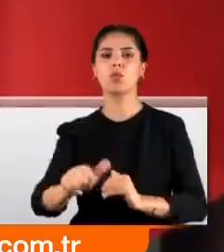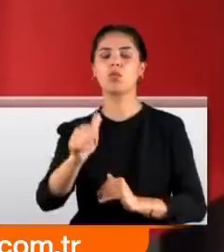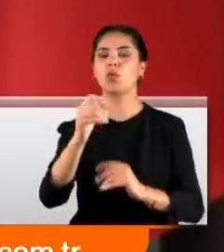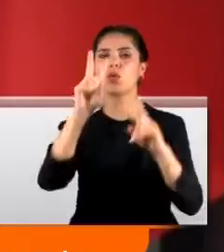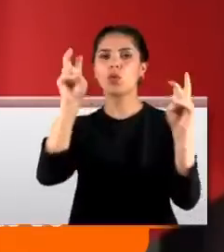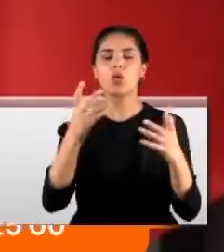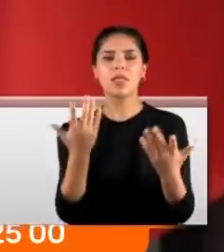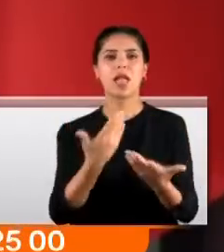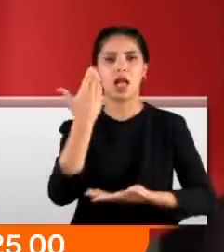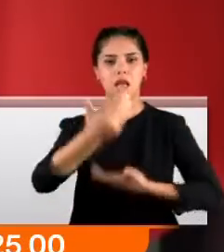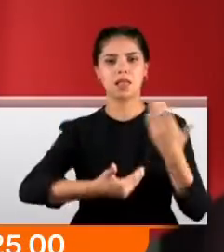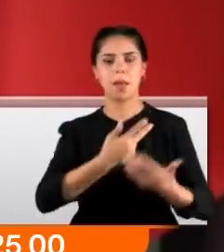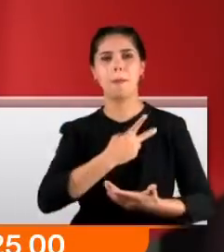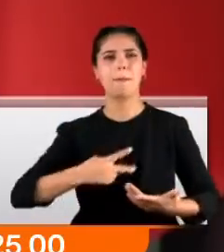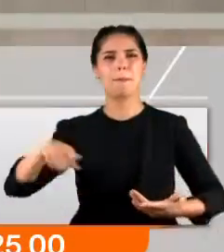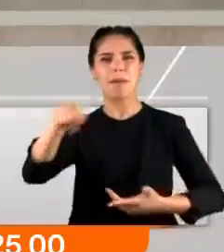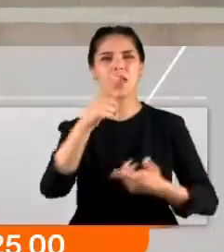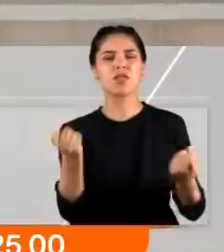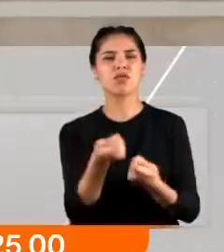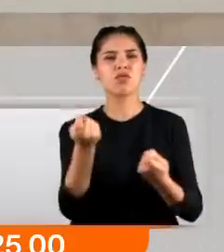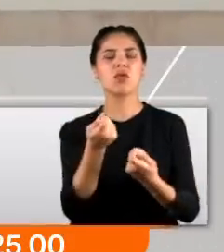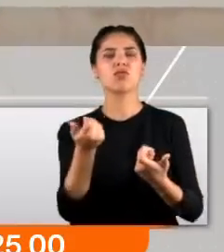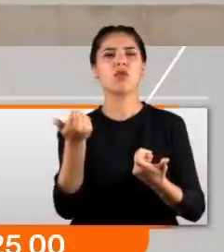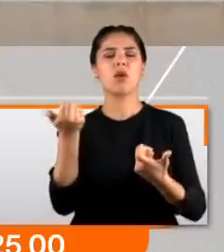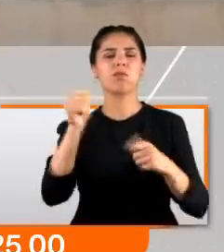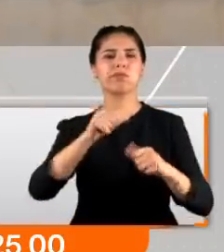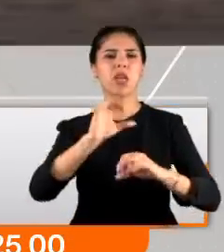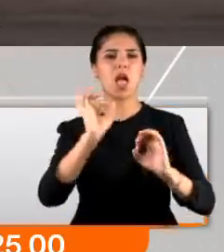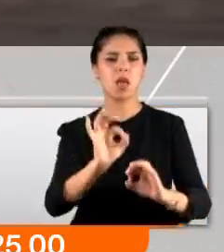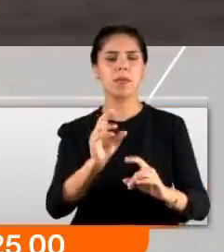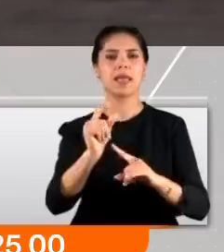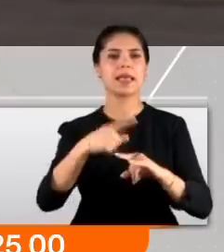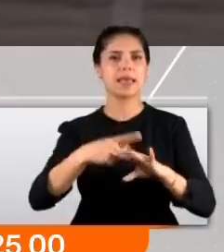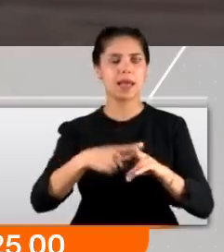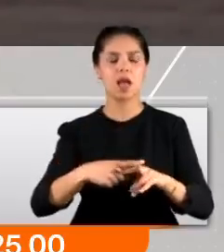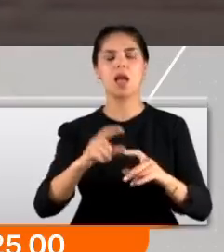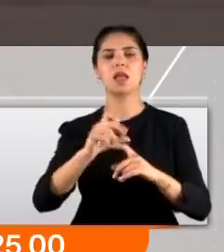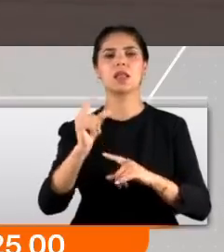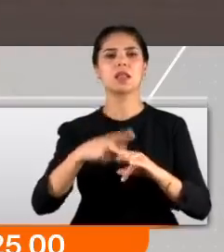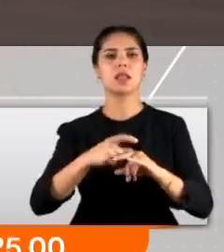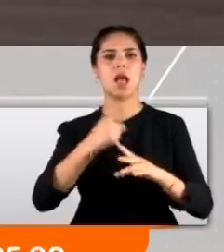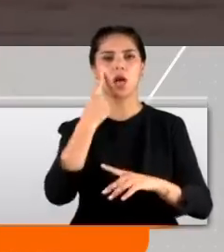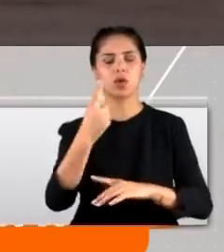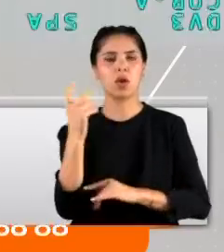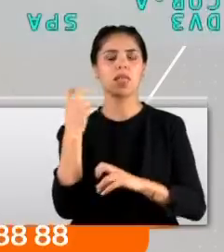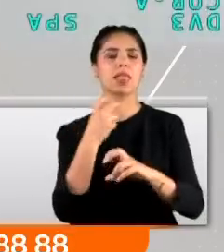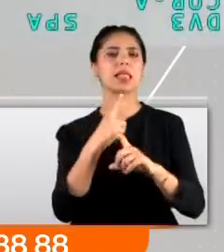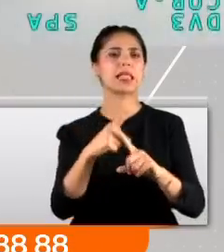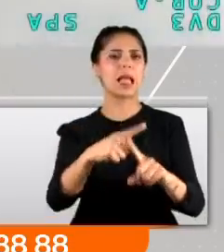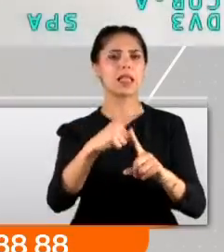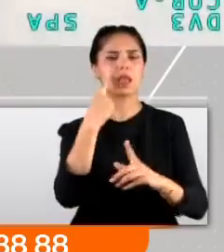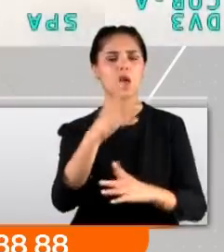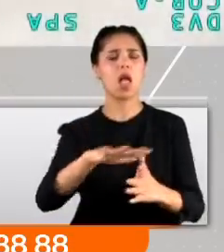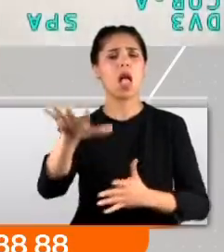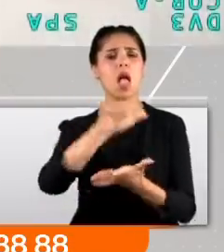getirdi. Belediyelerin beceriksizliğinden İHA, SİHA ve Akıncılara yönelik tehditlere kadar